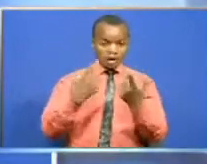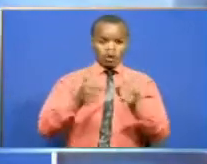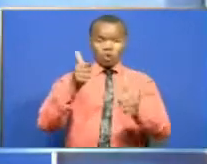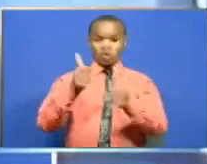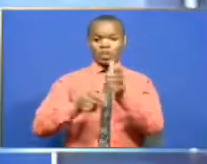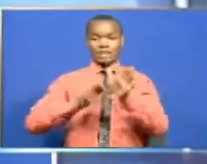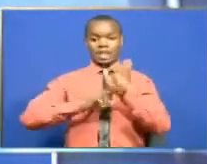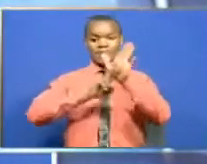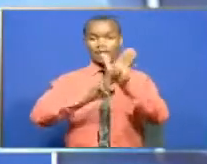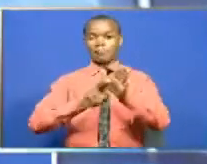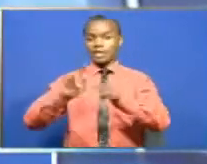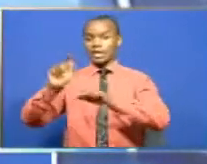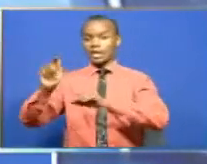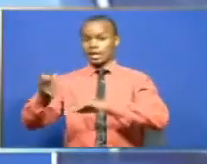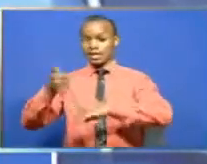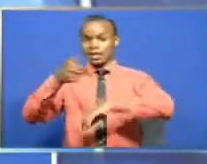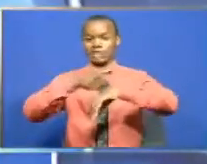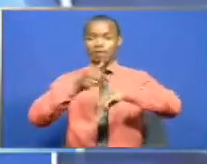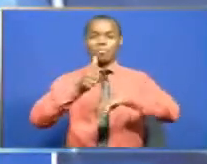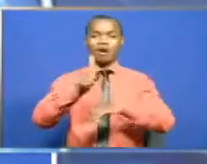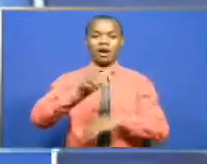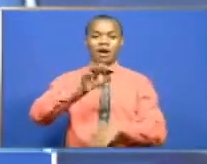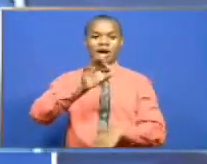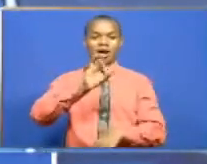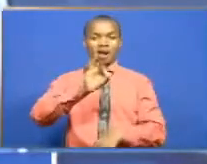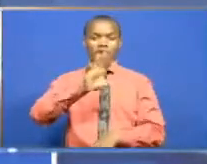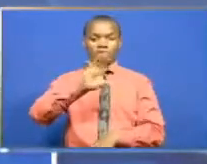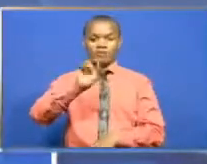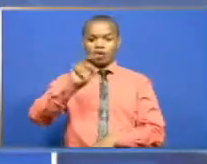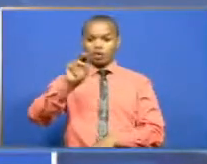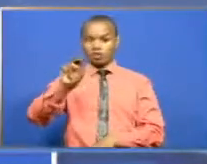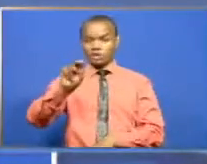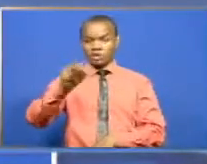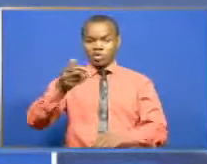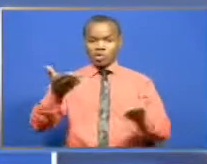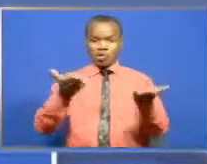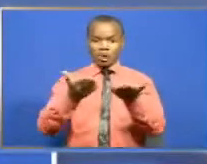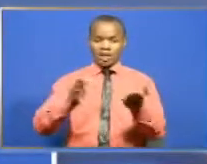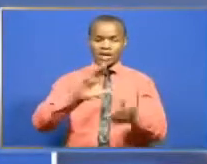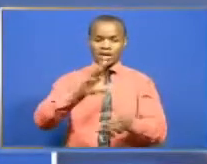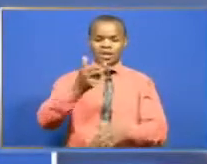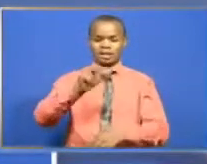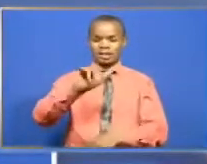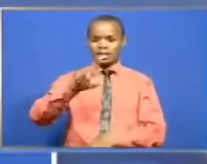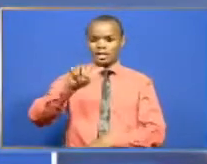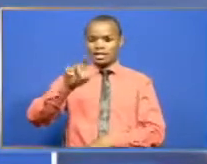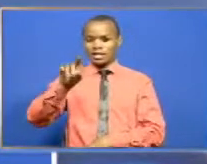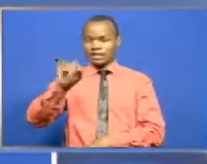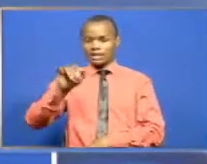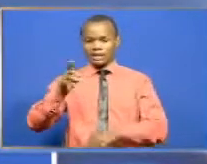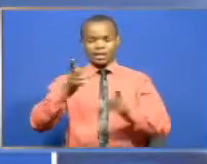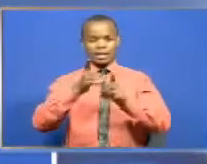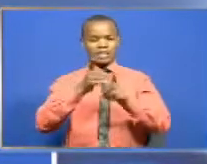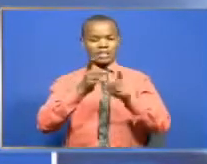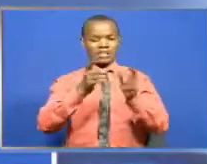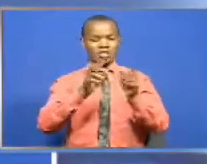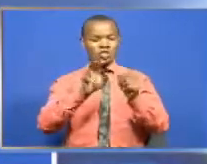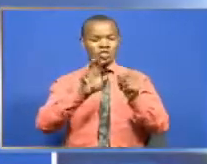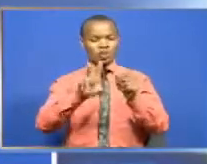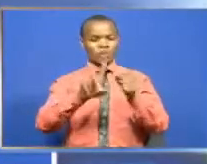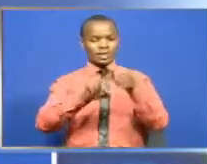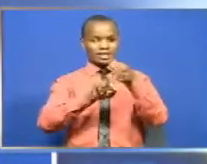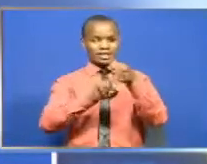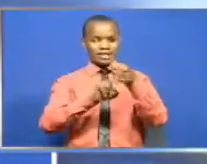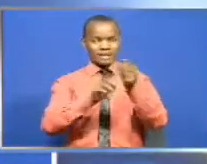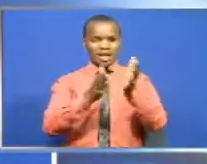Kenya katika mechi za kufuzu kwa mashindano ya mchezo huo barani Afrika jijini Kigali, Rwanda baina ya tarehe 26 na 29 mwezi